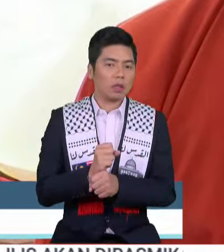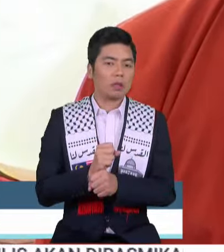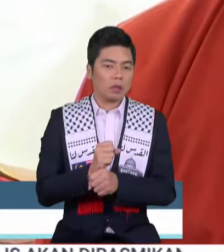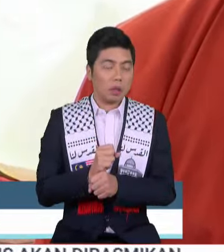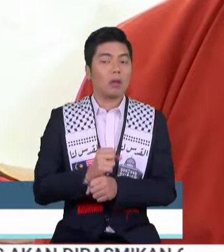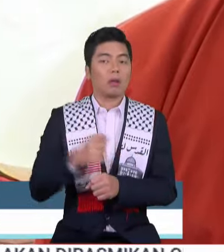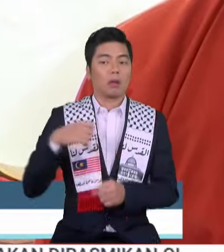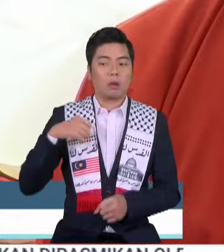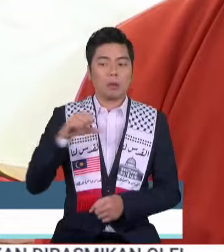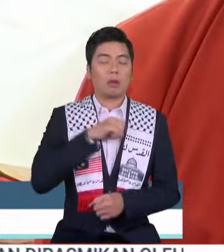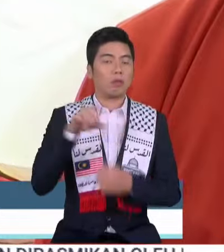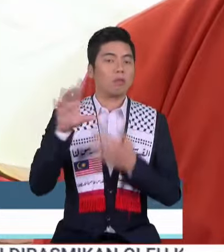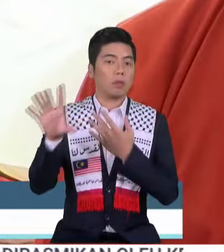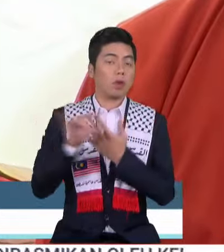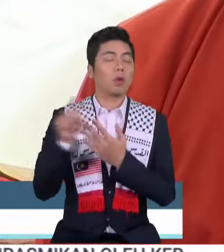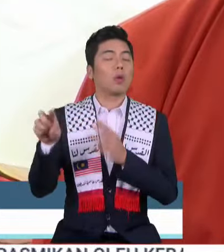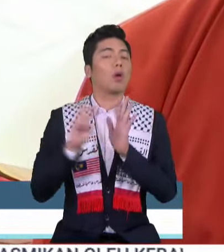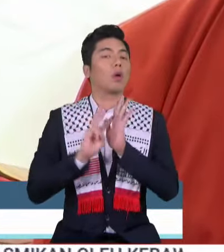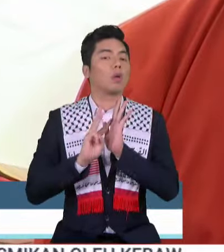dilantik mewakili